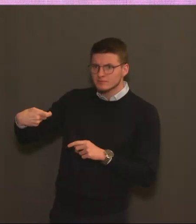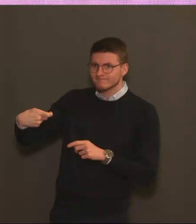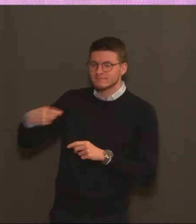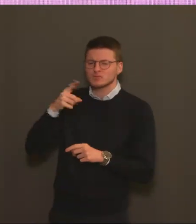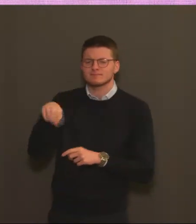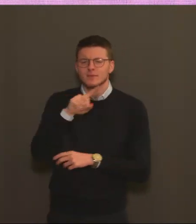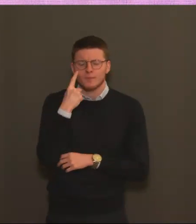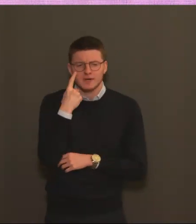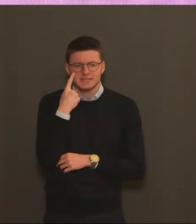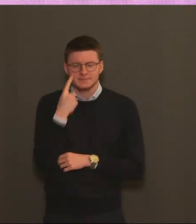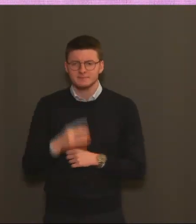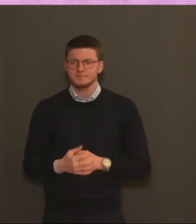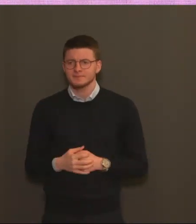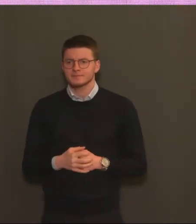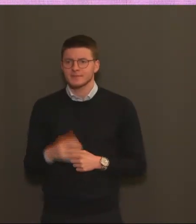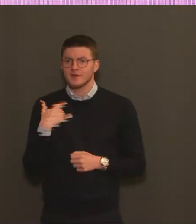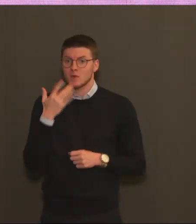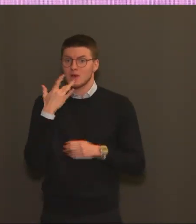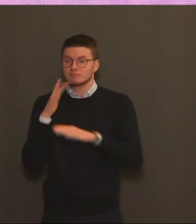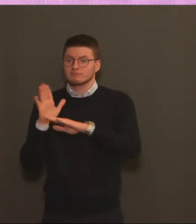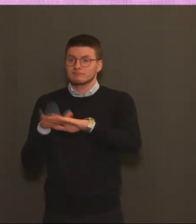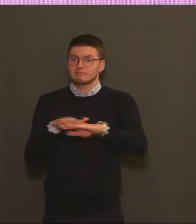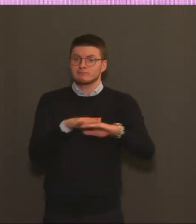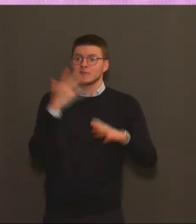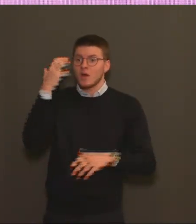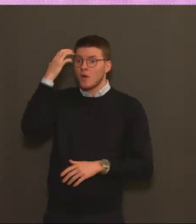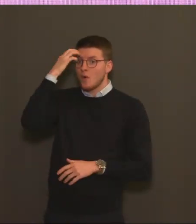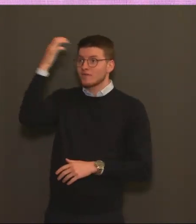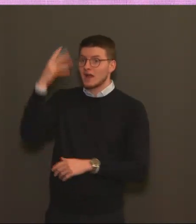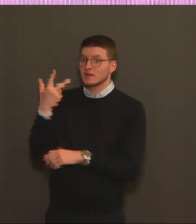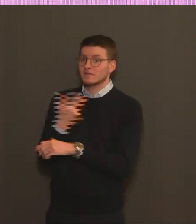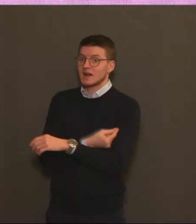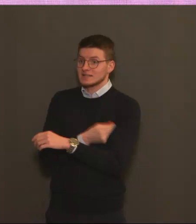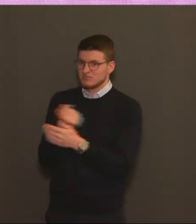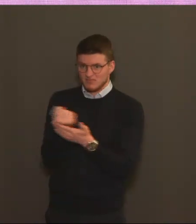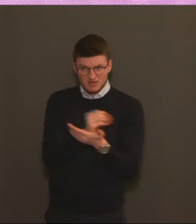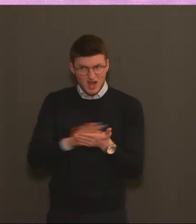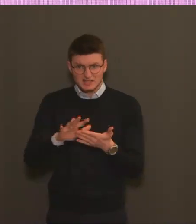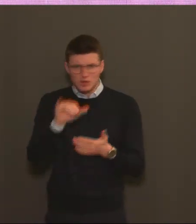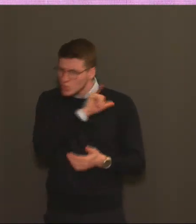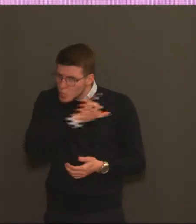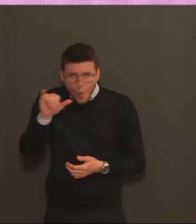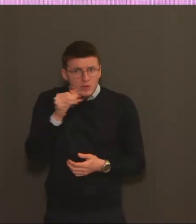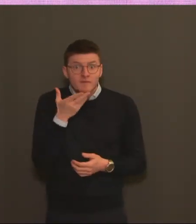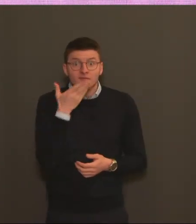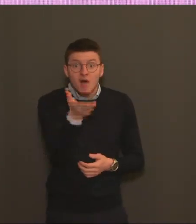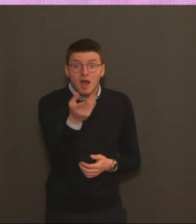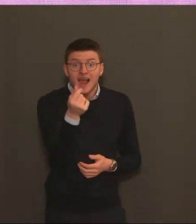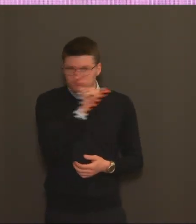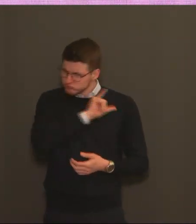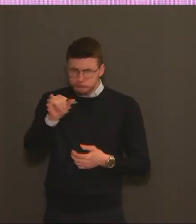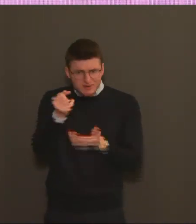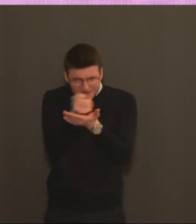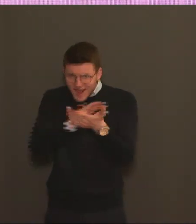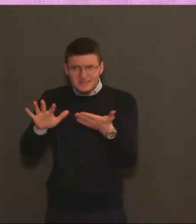de vaccinatie van de overheid is gratis en er zal u geen geld voor gevraagd worden. Op de website